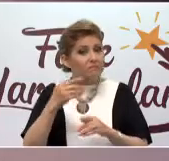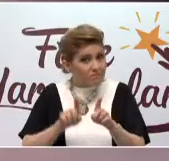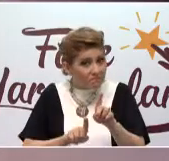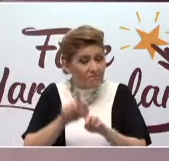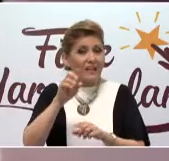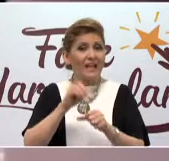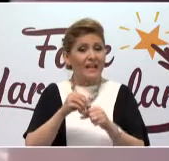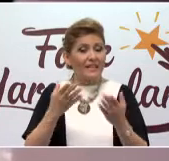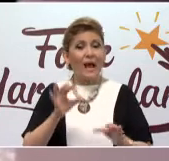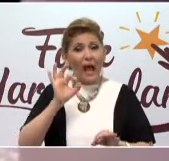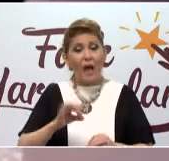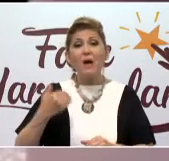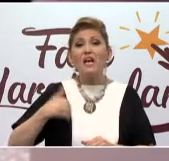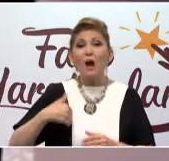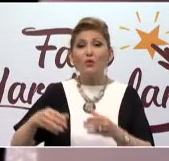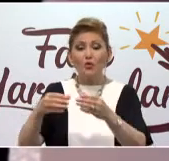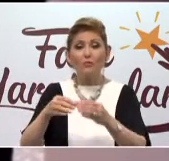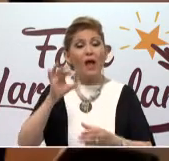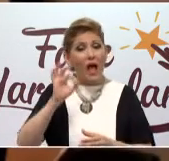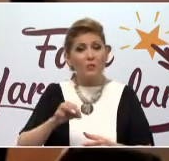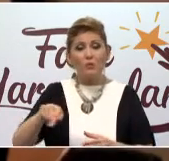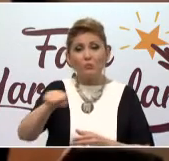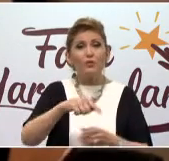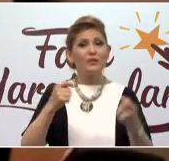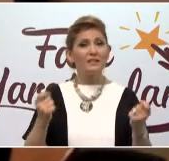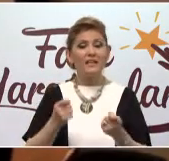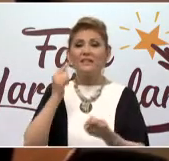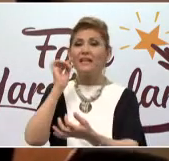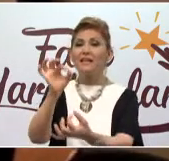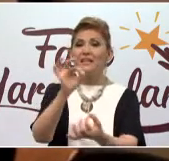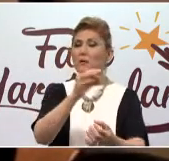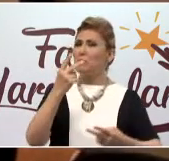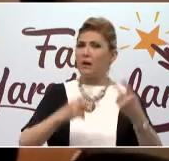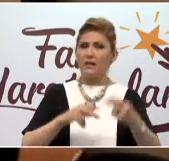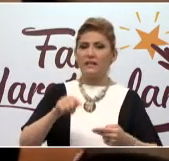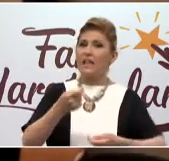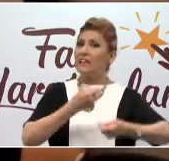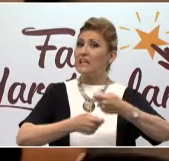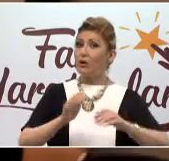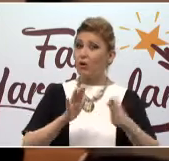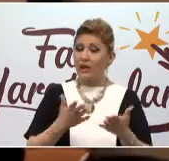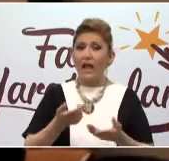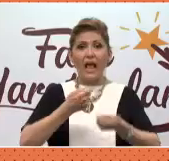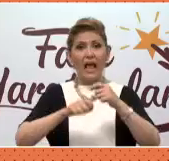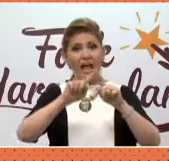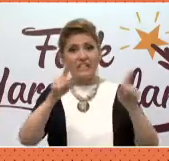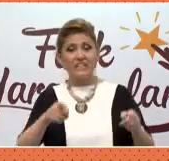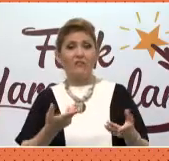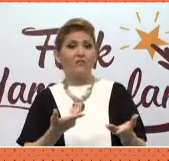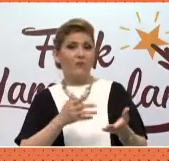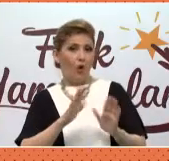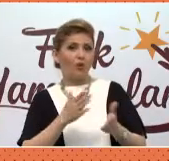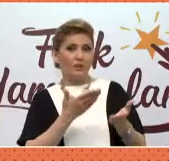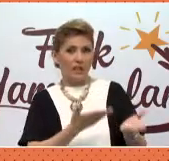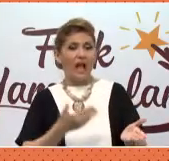ilerletebilmek için işte hem kamu kurumlarının hem de bu alanda çalışan kişilerin, işte bazen çünkü ticaret odaları ve esnaf odaları da